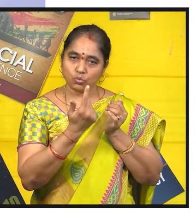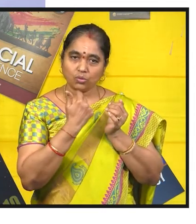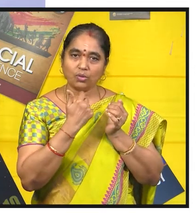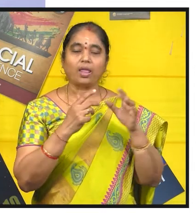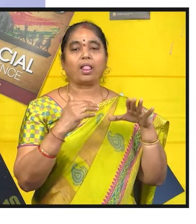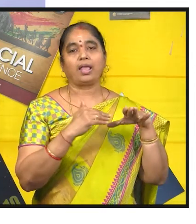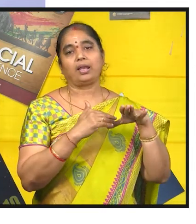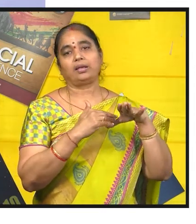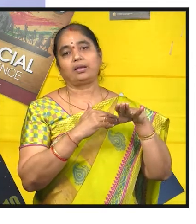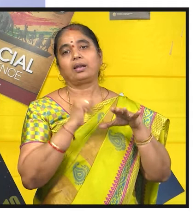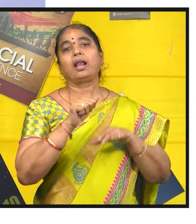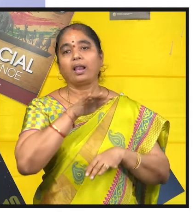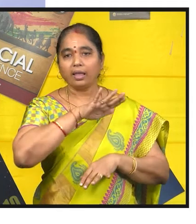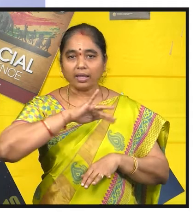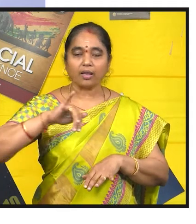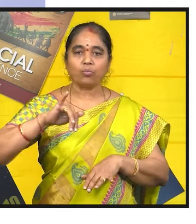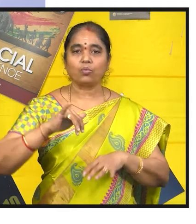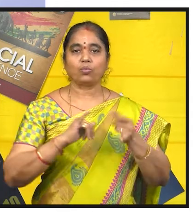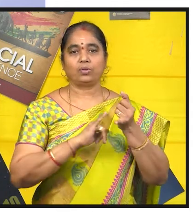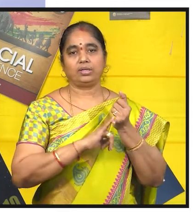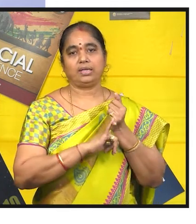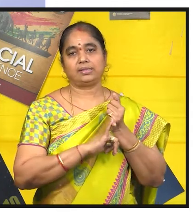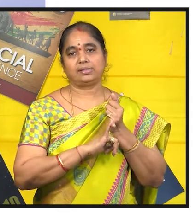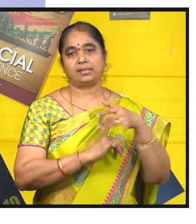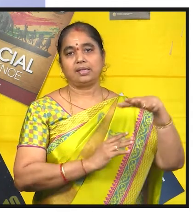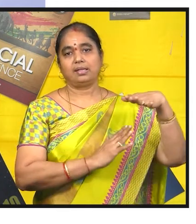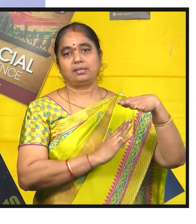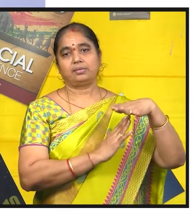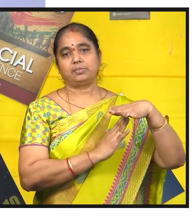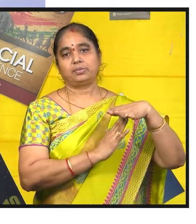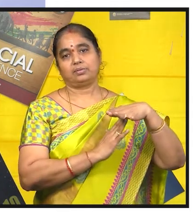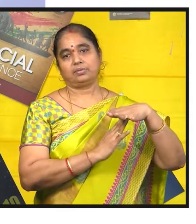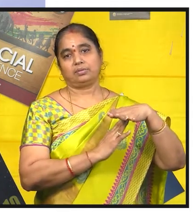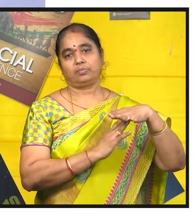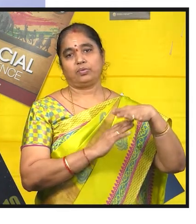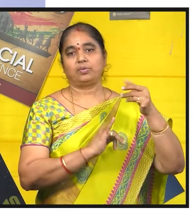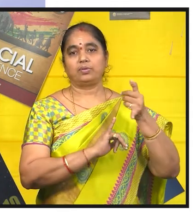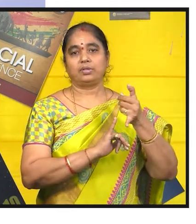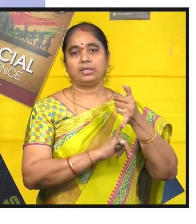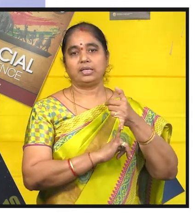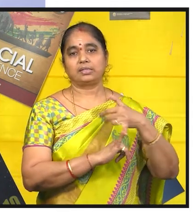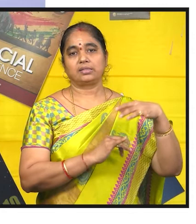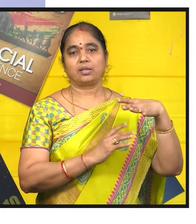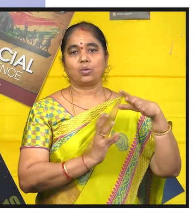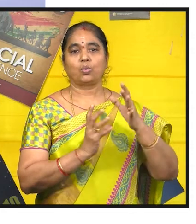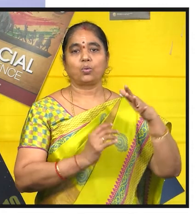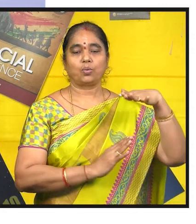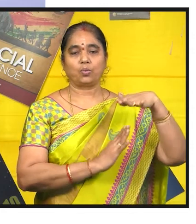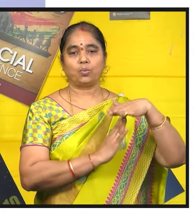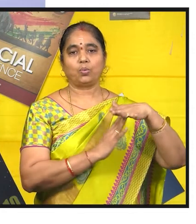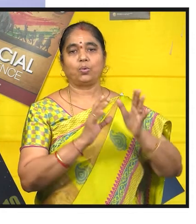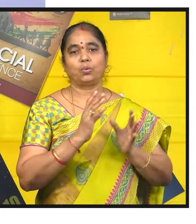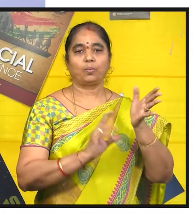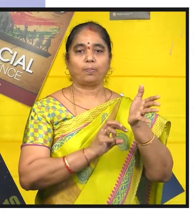சொல்லிடுவீங்க. எலக்ட்ரான்கள் எங்கே போகணும், எஸ் துணை கூட்டுக்கு போச்சுன்னு சொன்னால் அந்த தனிமங்கள் எல்லாம் எஸ் கூட்டு தனிமங்கள்